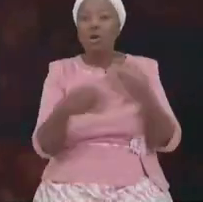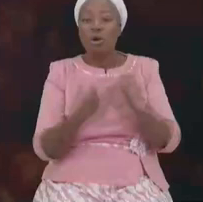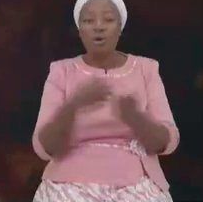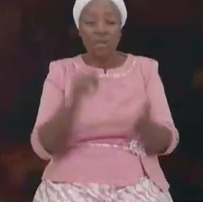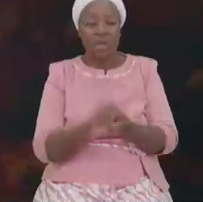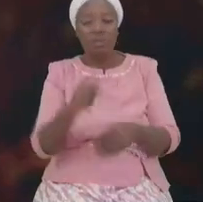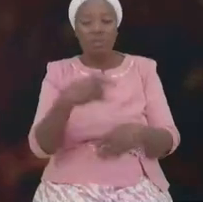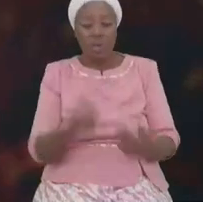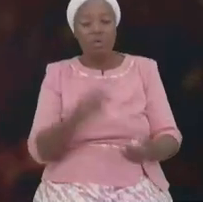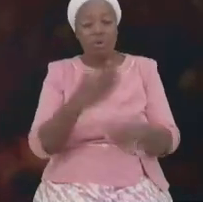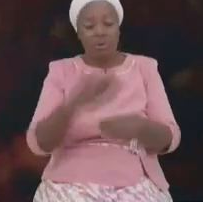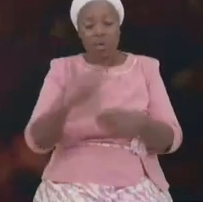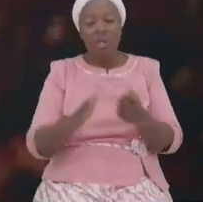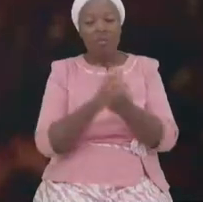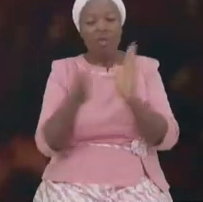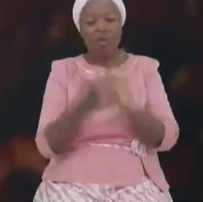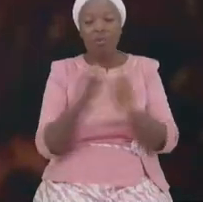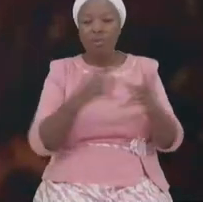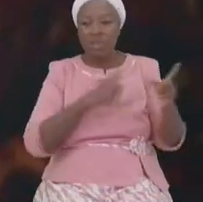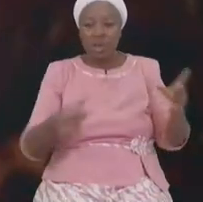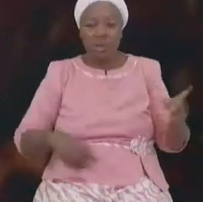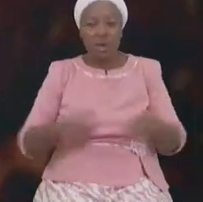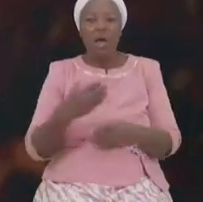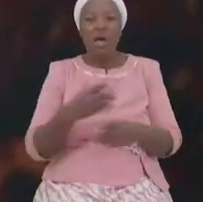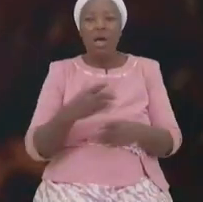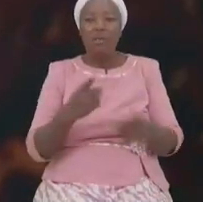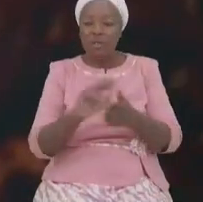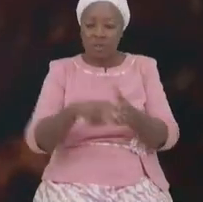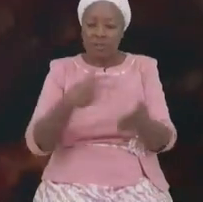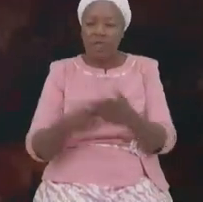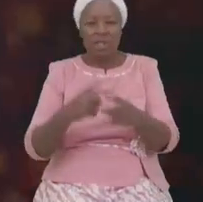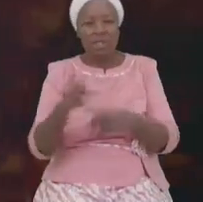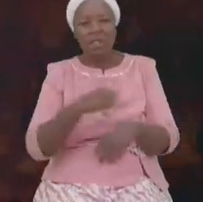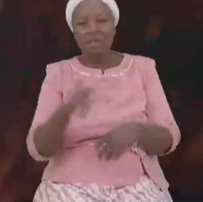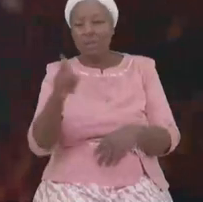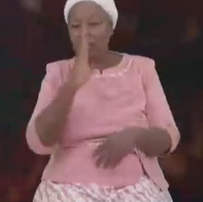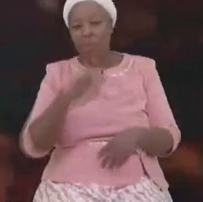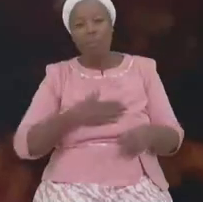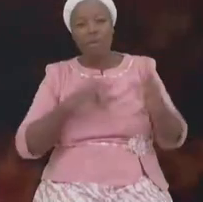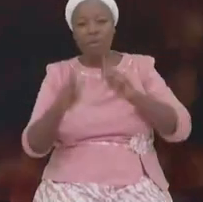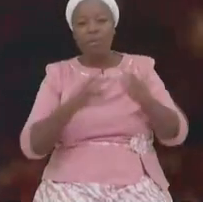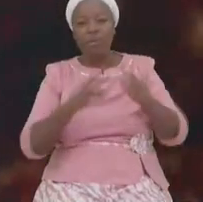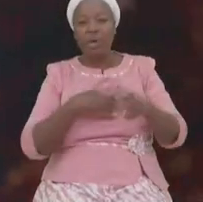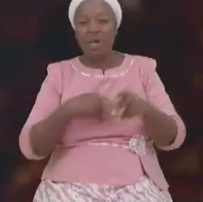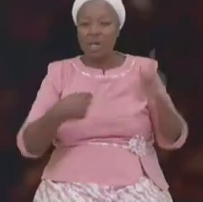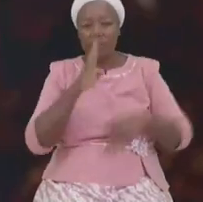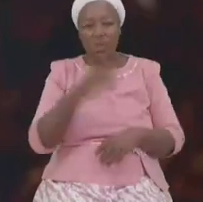Seigneur totalement avant de tomber, et dit, ils seront mon peuple et je serai leur Dieu. Verset 39, il